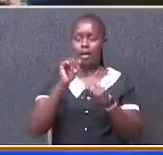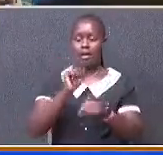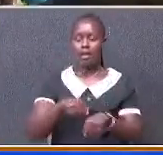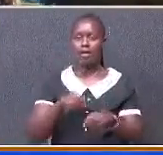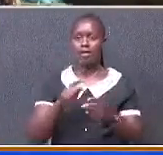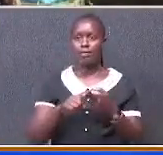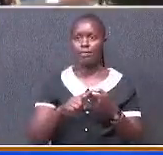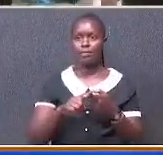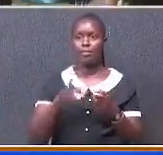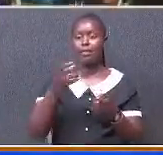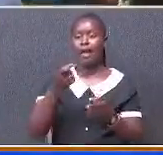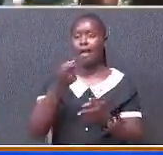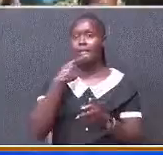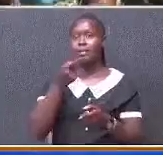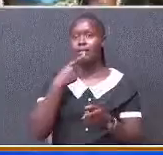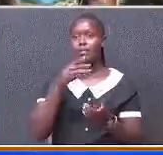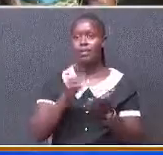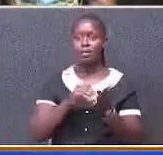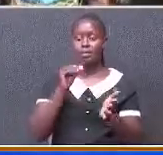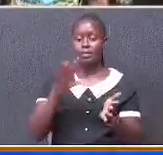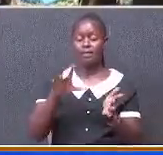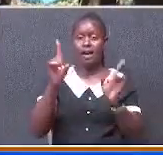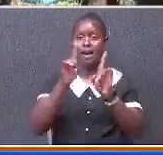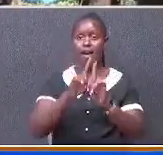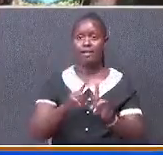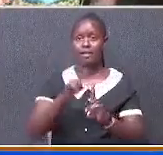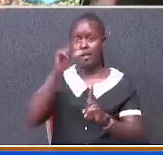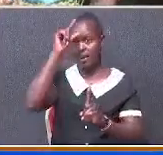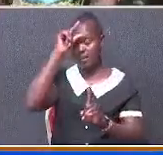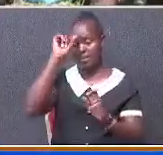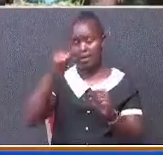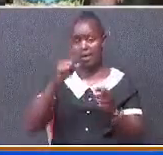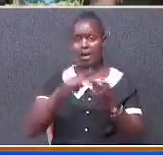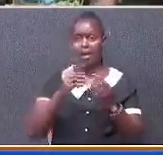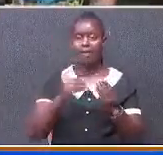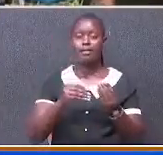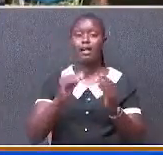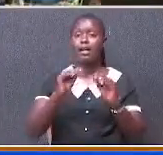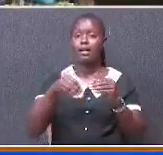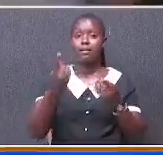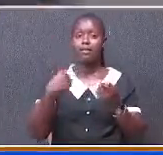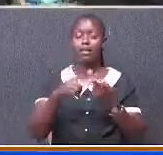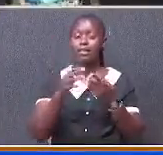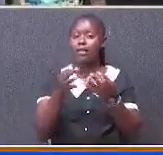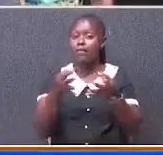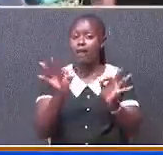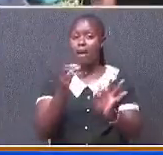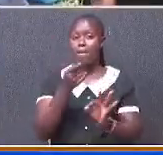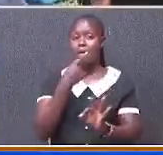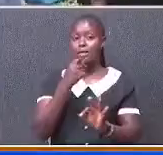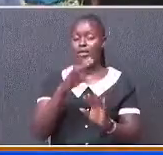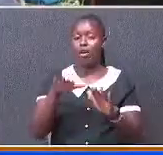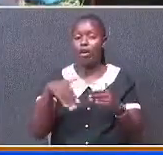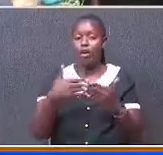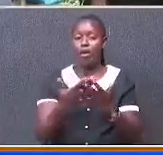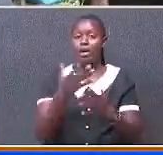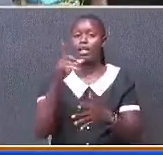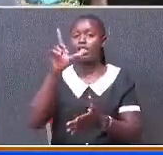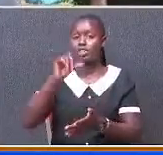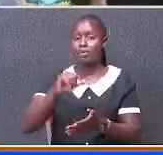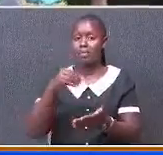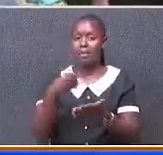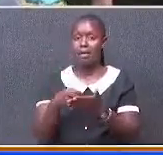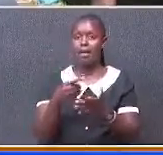sana. Kama serikali tunaweza pata hizo madawa kwa bei rahisi ama bure kwa serikali, kwa government